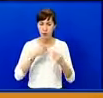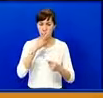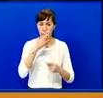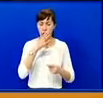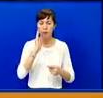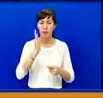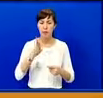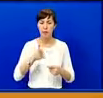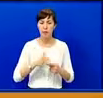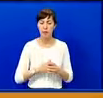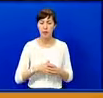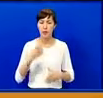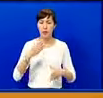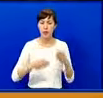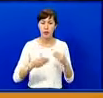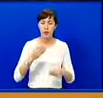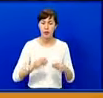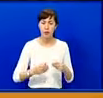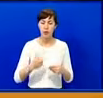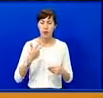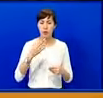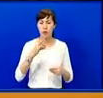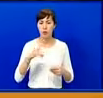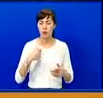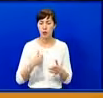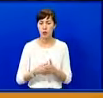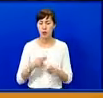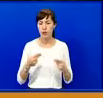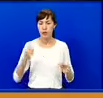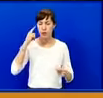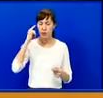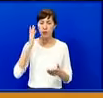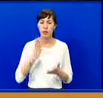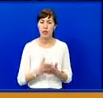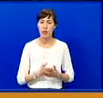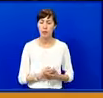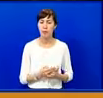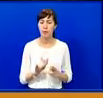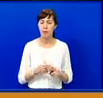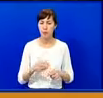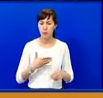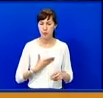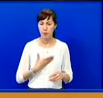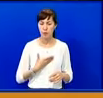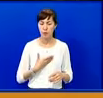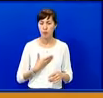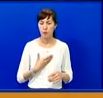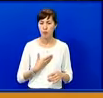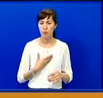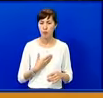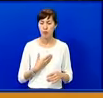қаласа сүтімізді 3 тоннаға жақындатып өткіземіз деген өзіміздің жобамыз бар. Себебі біздің